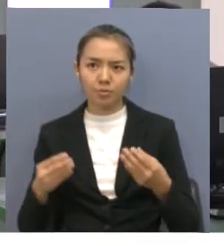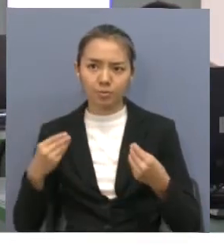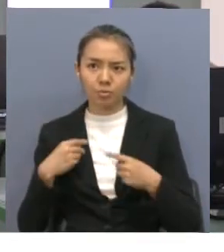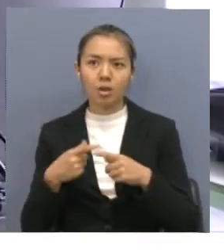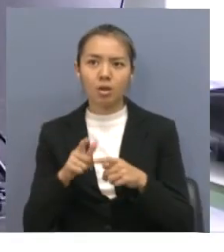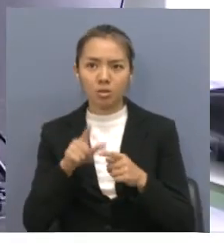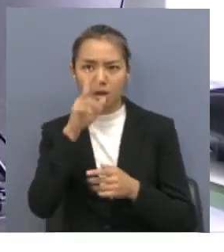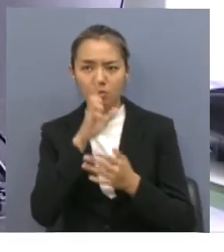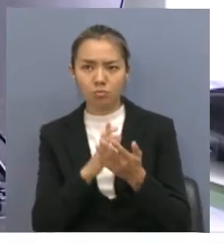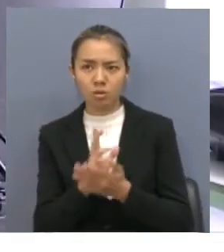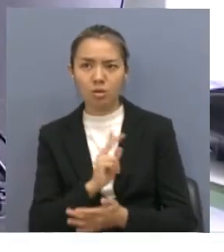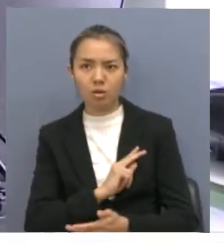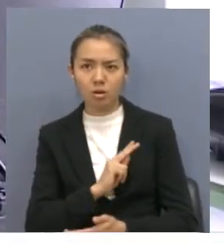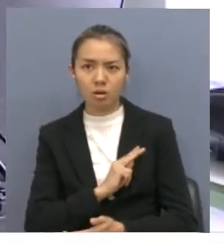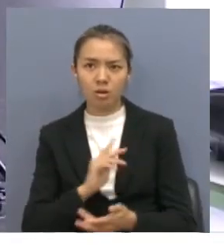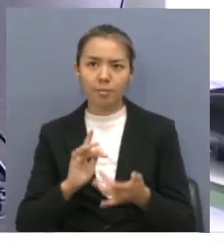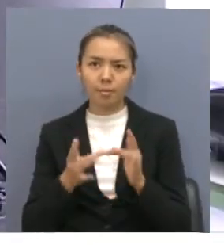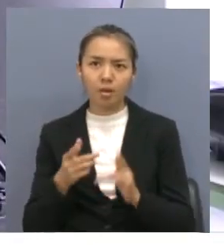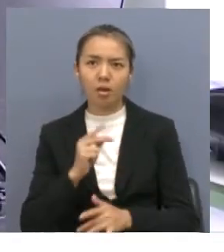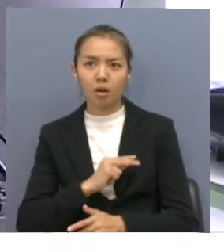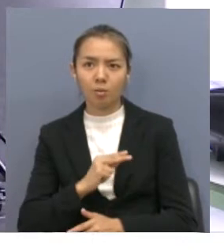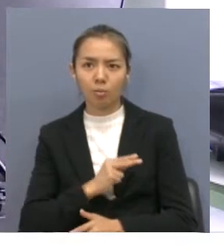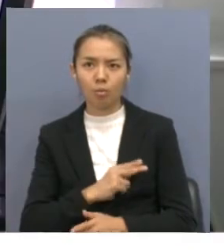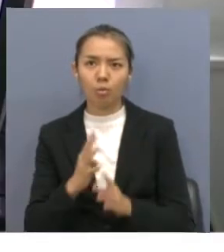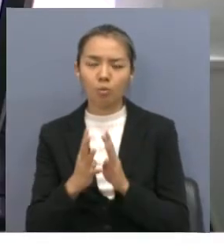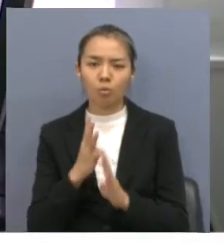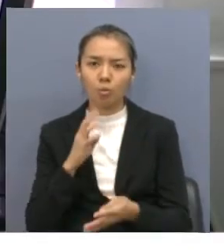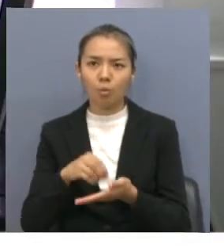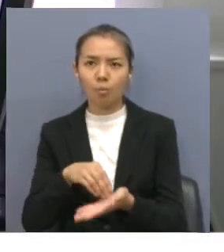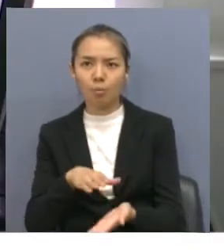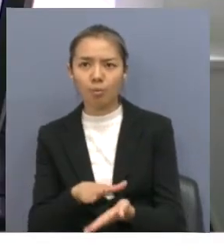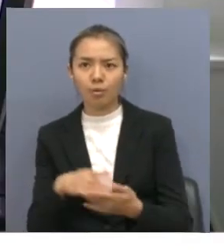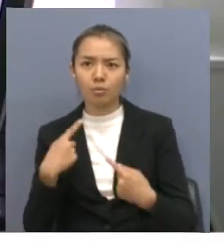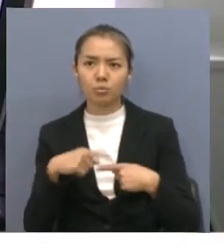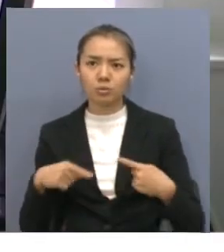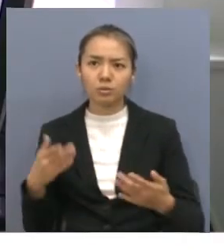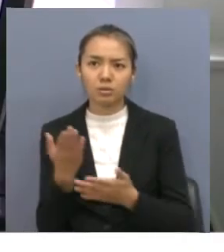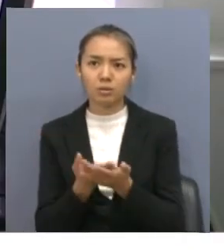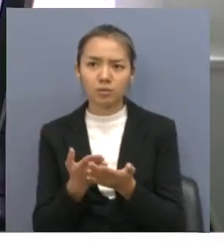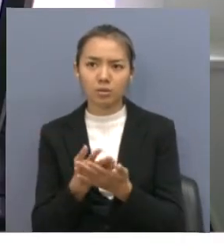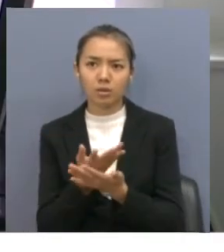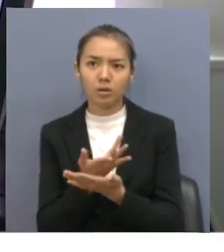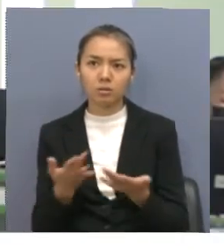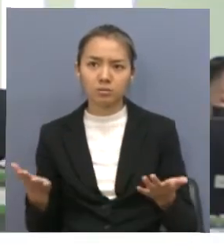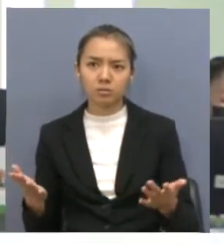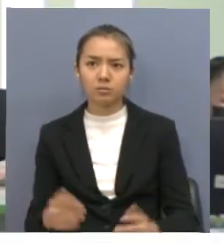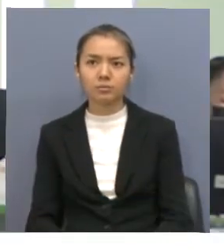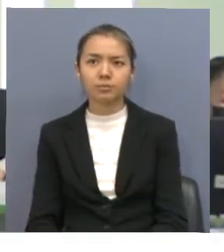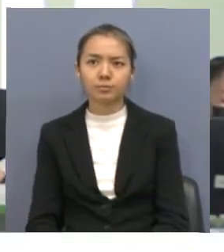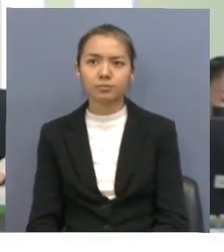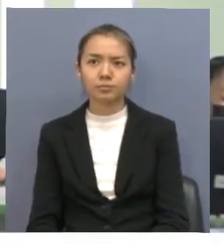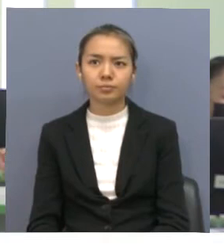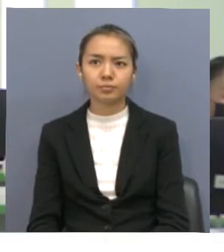мемлекеттік қызметтер, электрондық үкімет порталының жұмысы, кезекті брондау және тағы басқа кеңестер. Были созданы колл-центры,